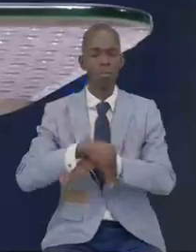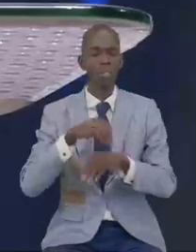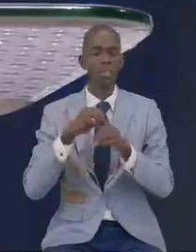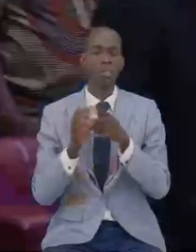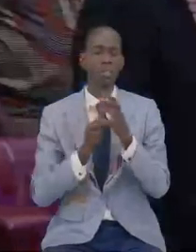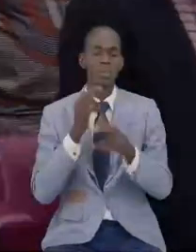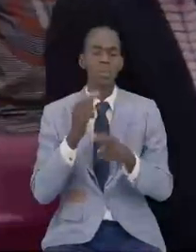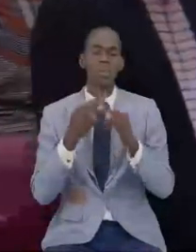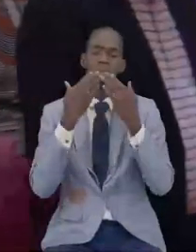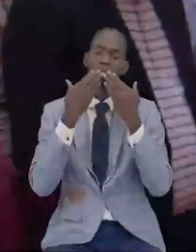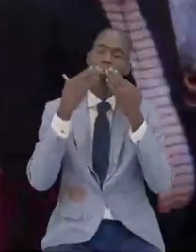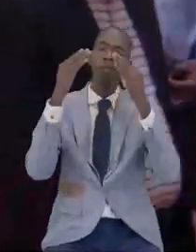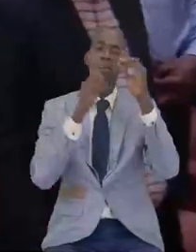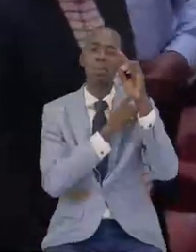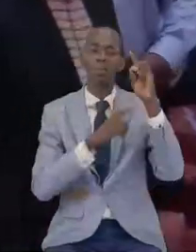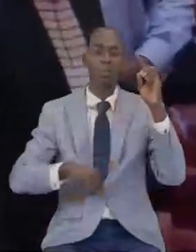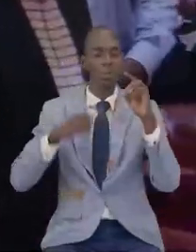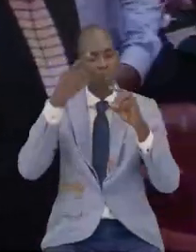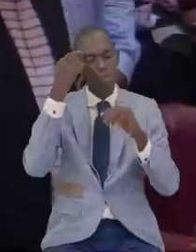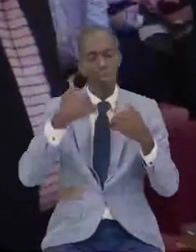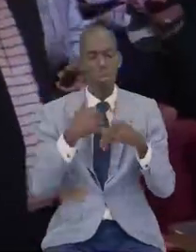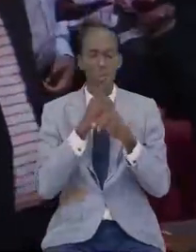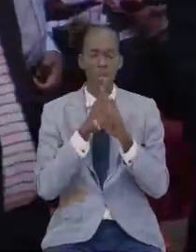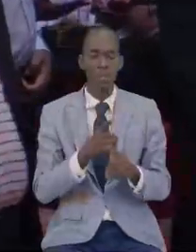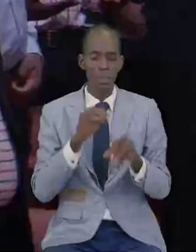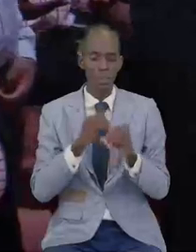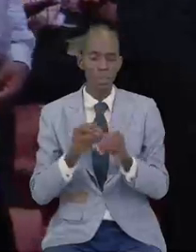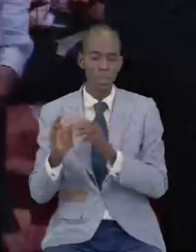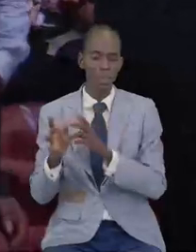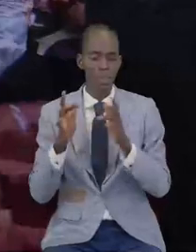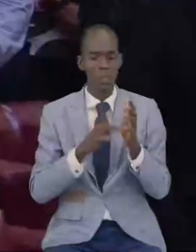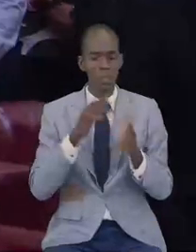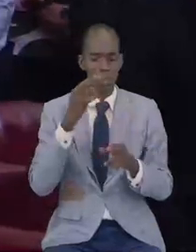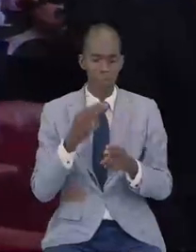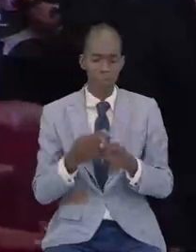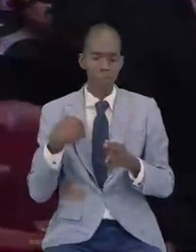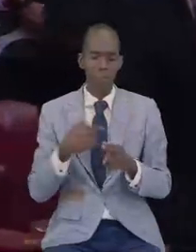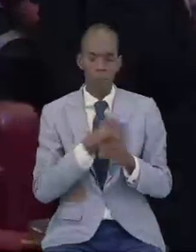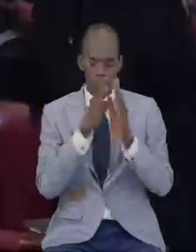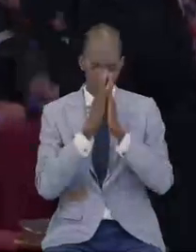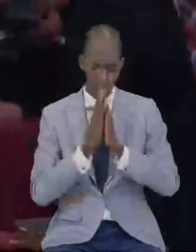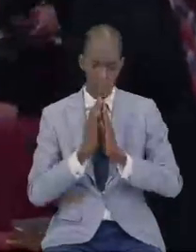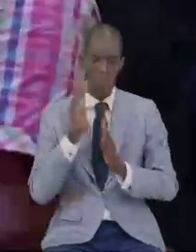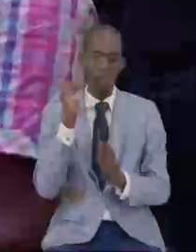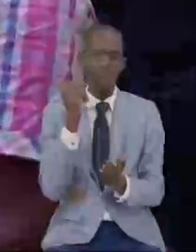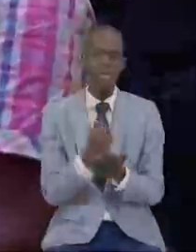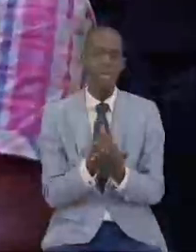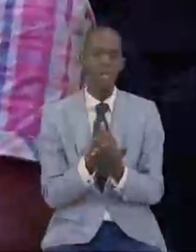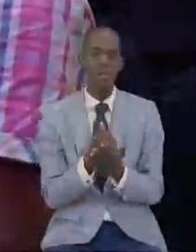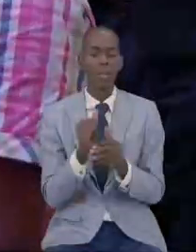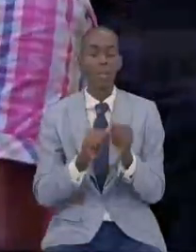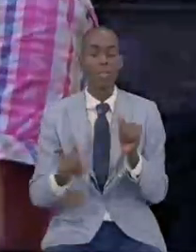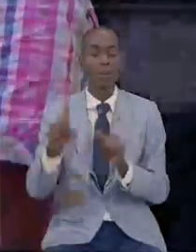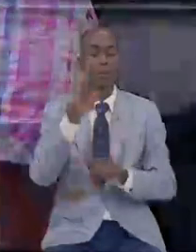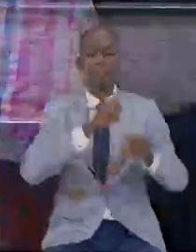Jésus-Christ. Merci Seigneur, parce que nous savons que tu as exaucé. Au nom de Jésus, nous prions. Et que tout